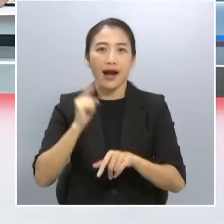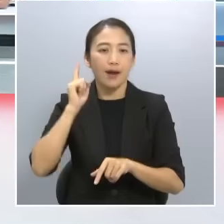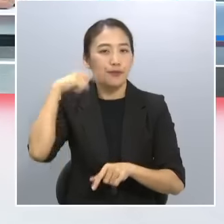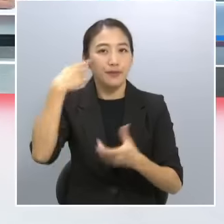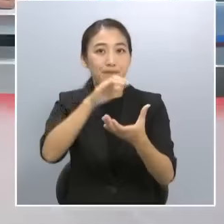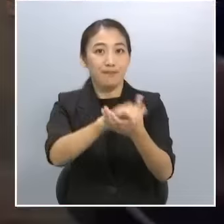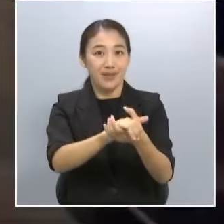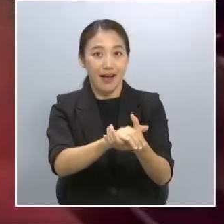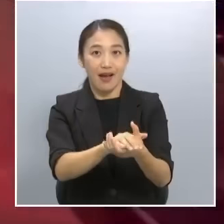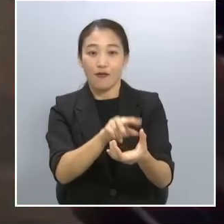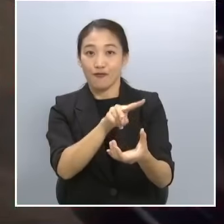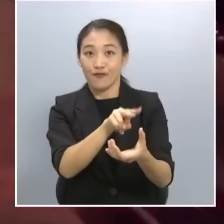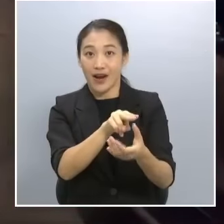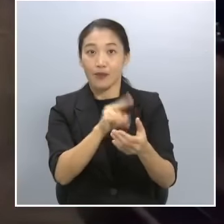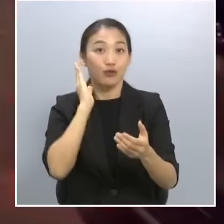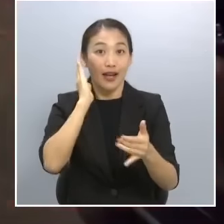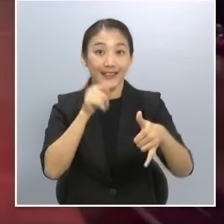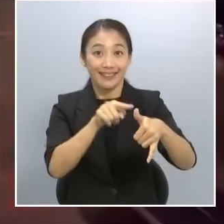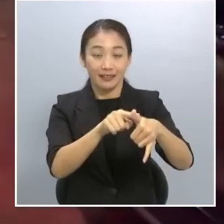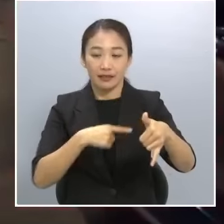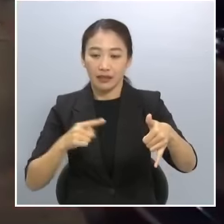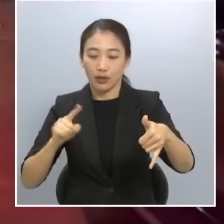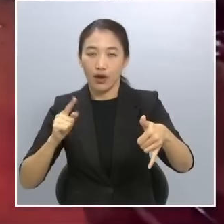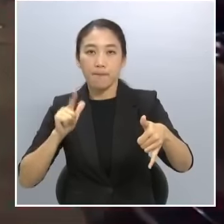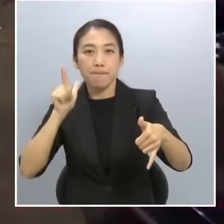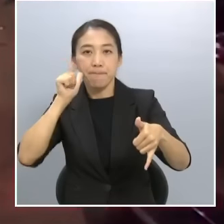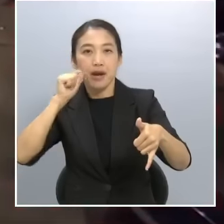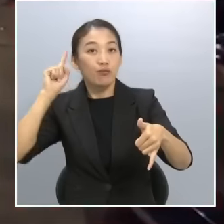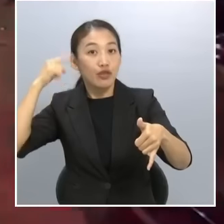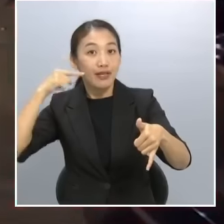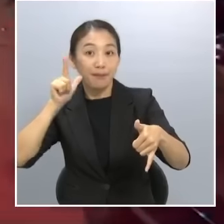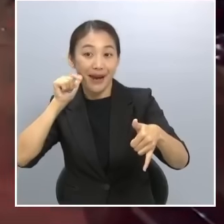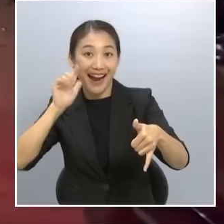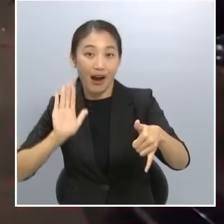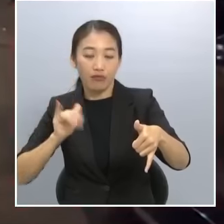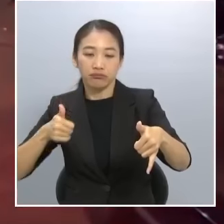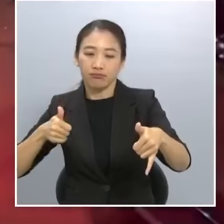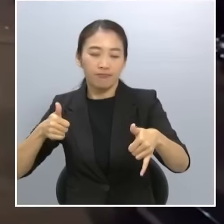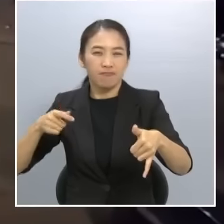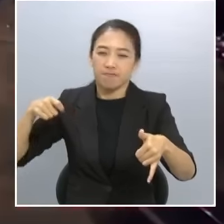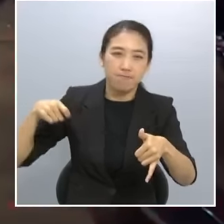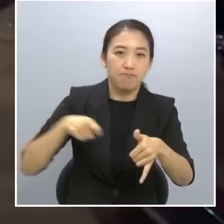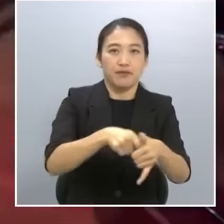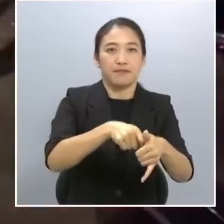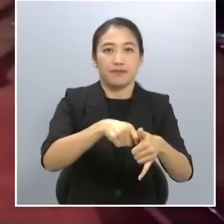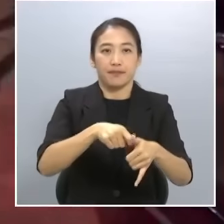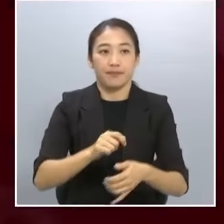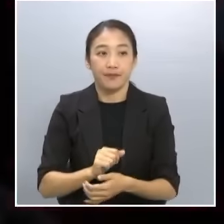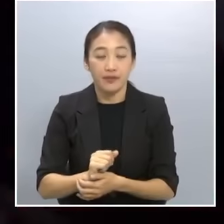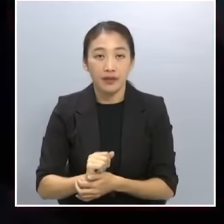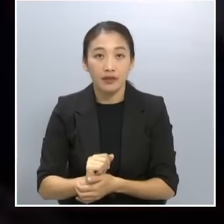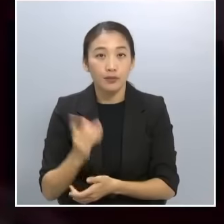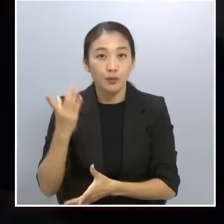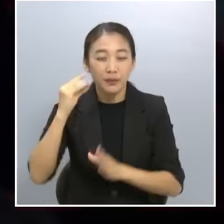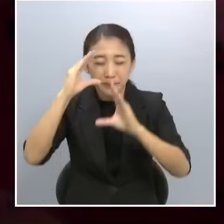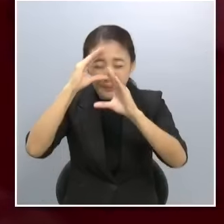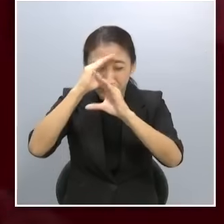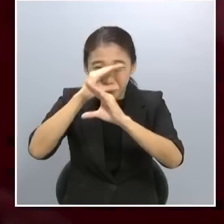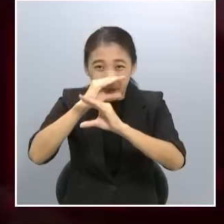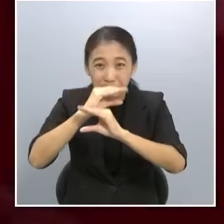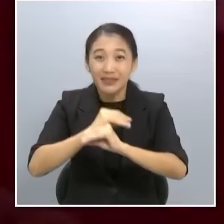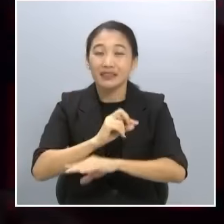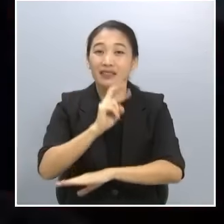ครับนี่แหละฮะคุณผู้ชมครับเมื่อเที่ยงคืนครึ่งที่ผ่านมาครับที่บ้านทาวน์โฮม2ชั้นครับแถวบางกล